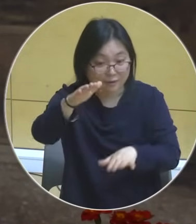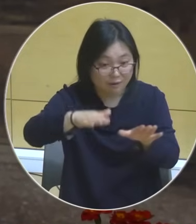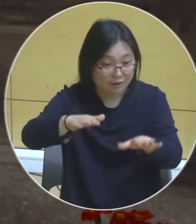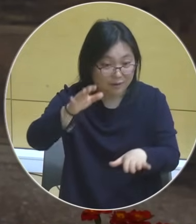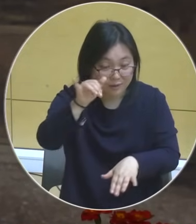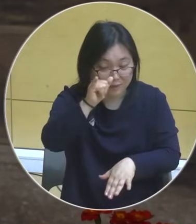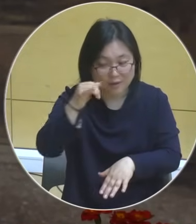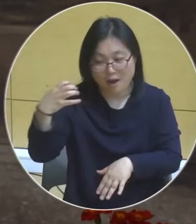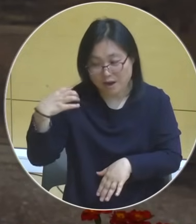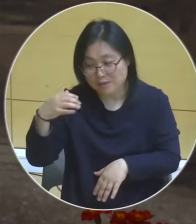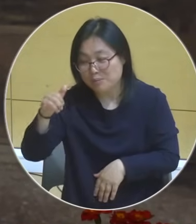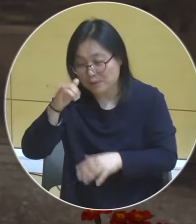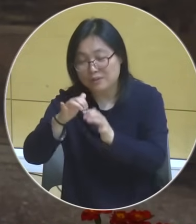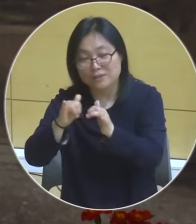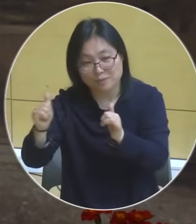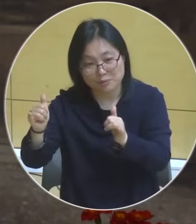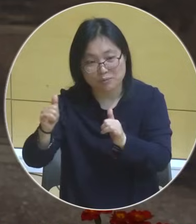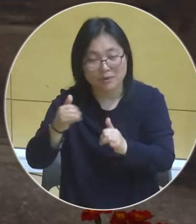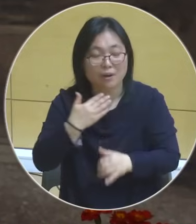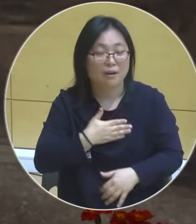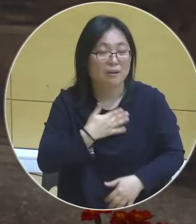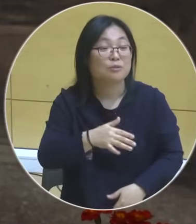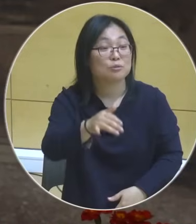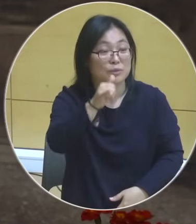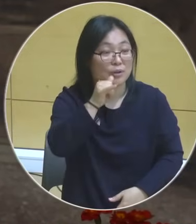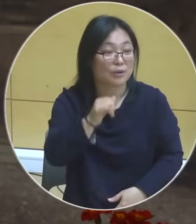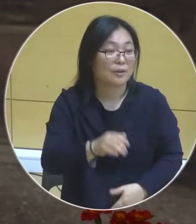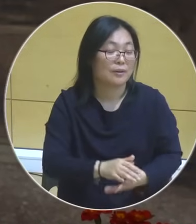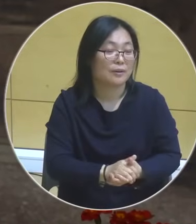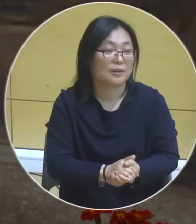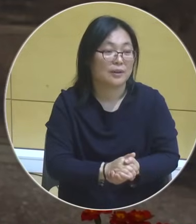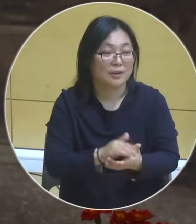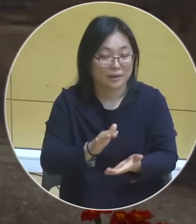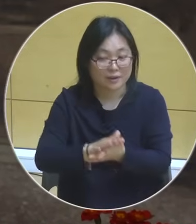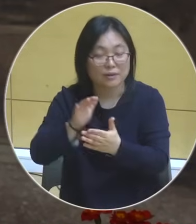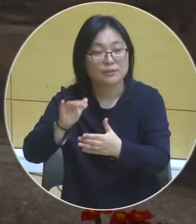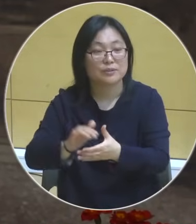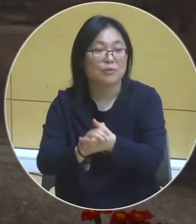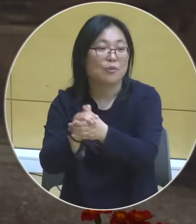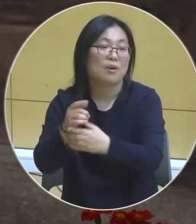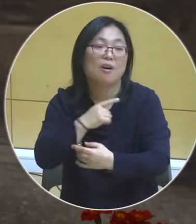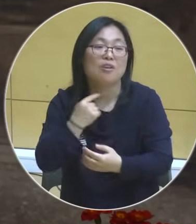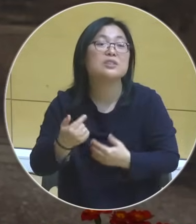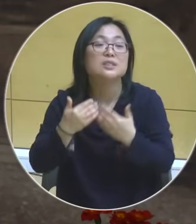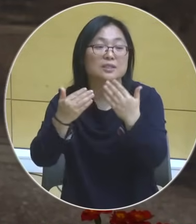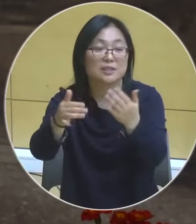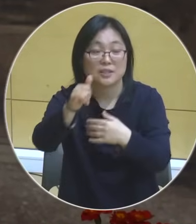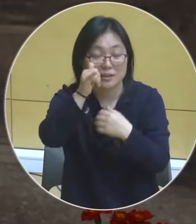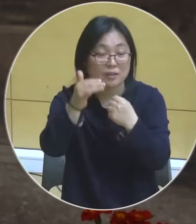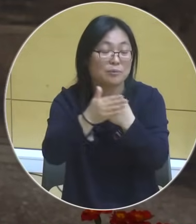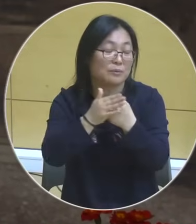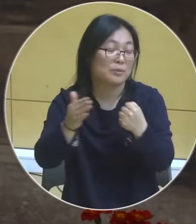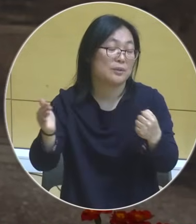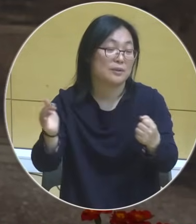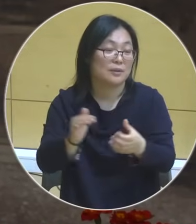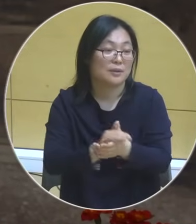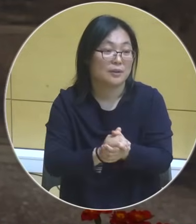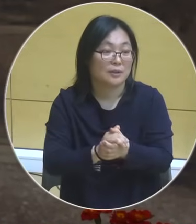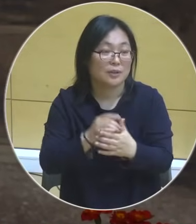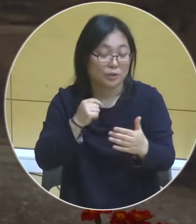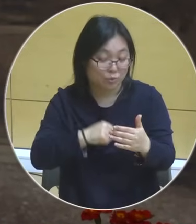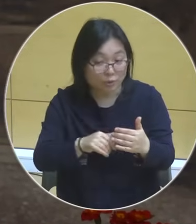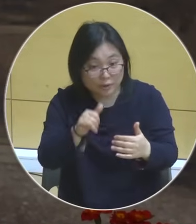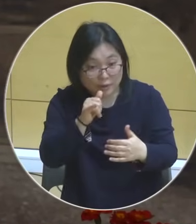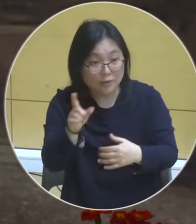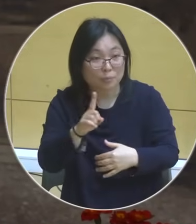사람은 사명이 있는 사람이구나 볼 수 있습니다. 무엇이 있을까요? 열정과 헌신이 그 속에 있기 때문입니다. 이 속에 있다는